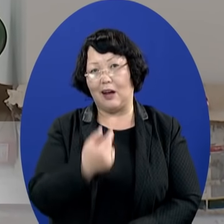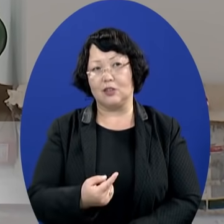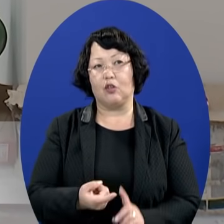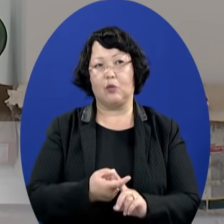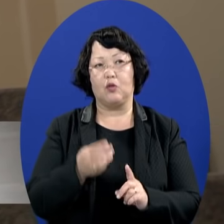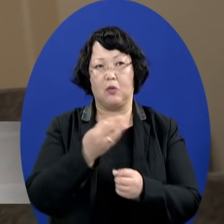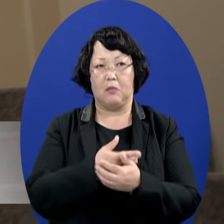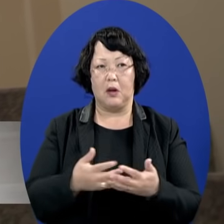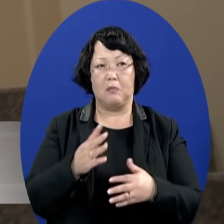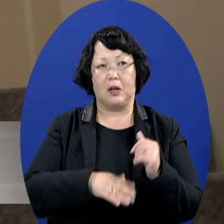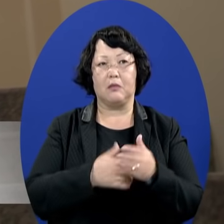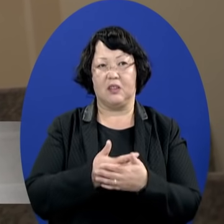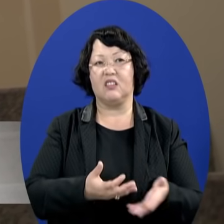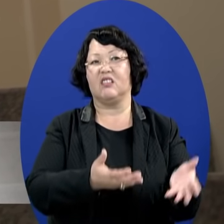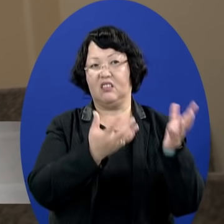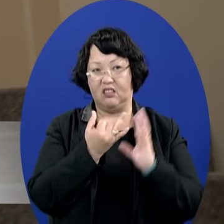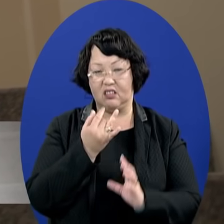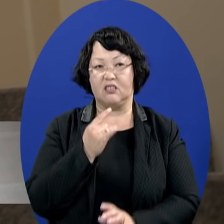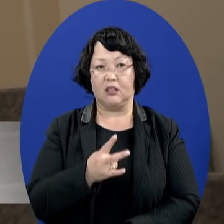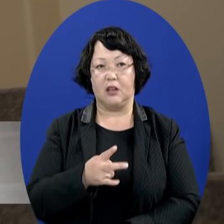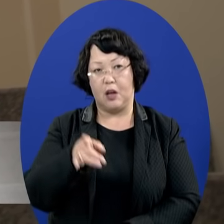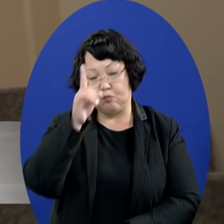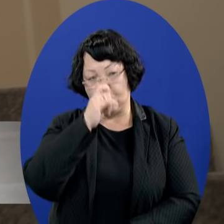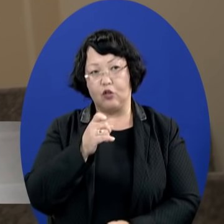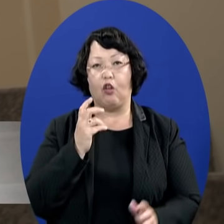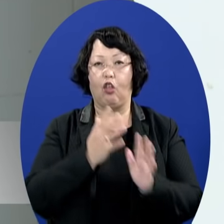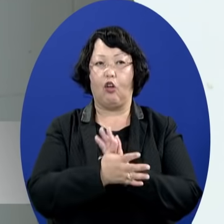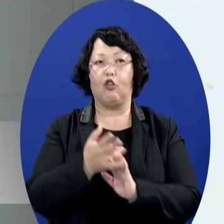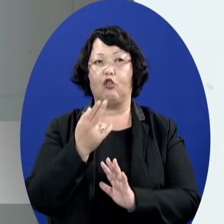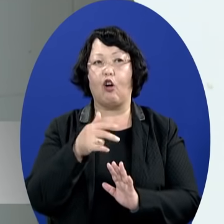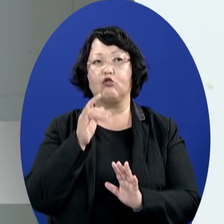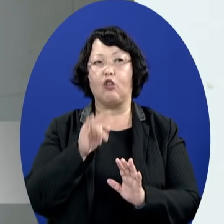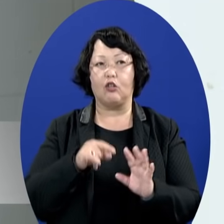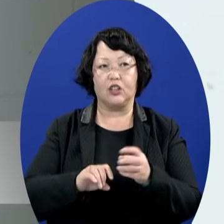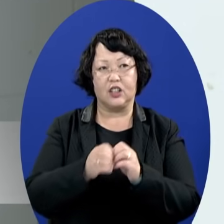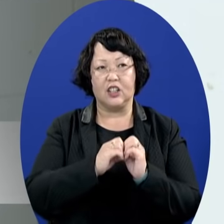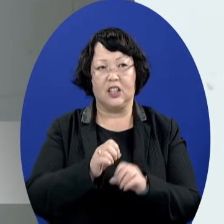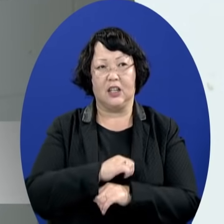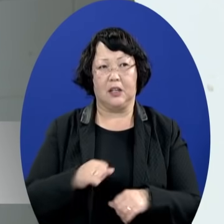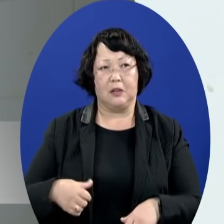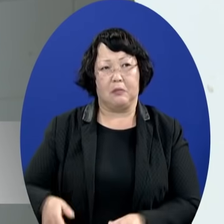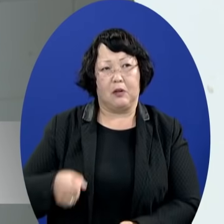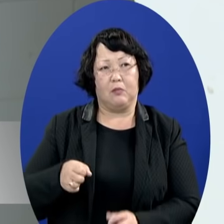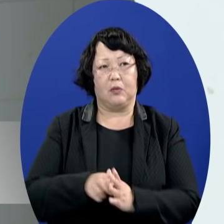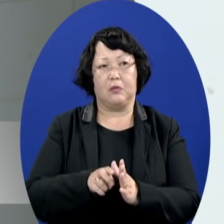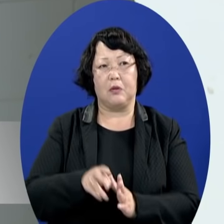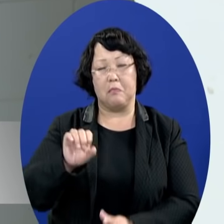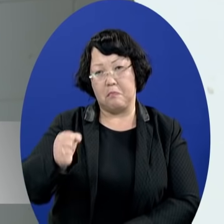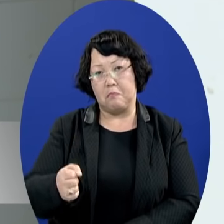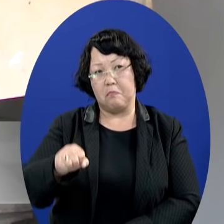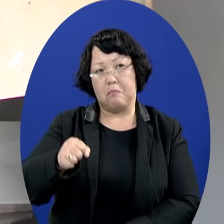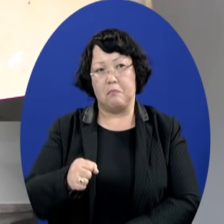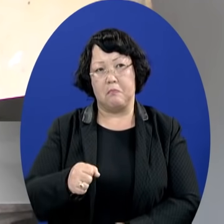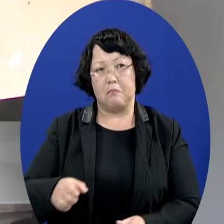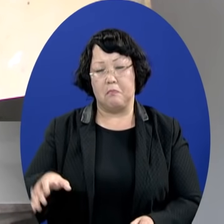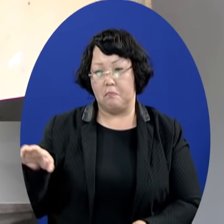төхөөрөмж барилгын материал иржээ. Одоо ганцхан эмнэлгийн коридорт суйрлуулагдах иргэд барьж явах зориулалттай бариулууд ирээгүй хүлээгдэж